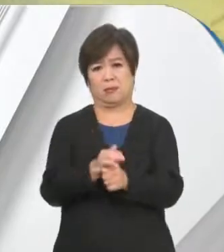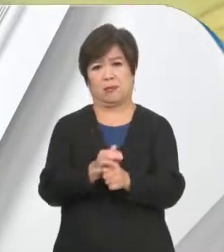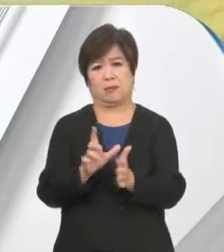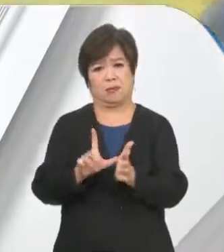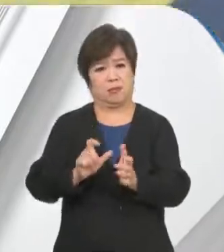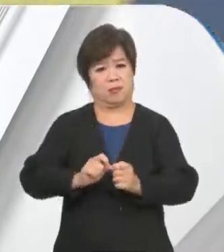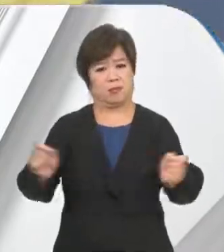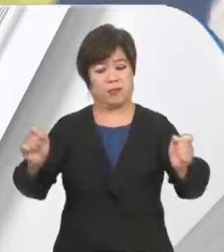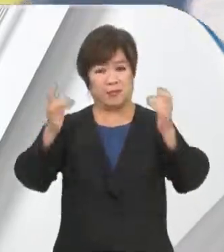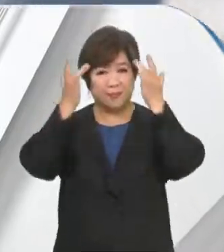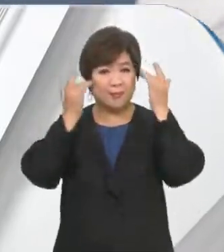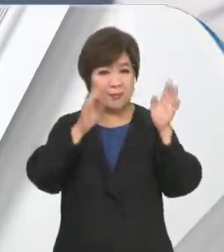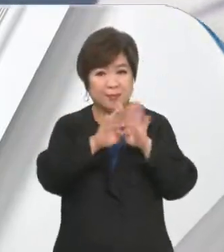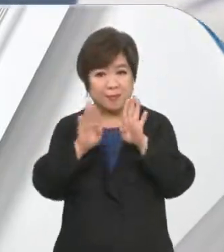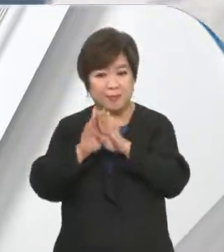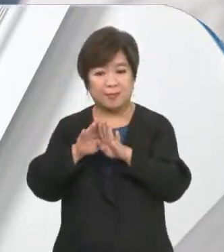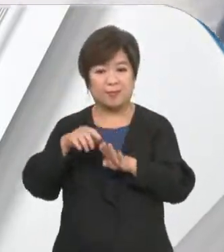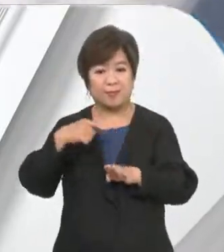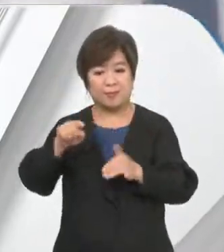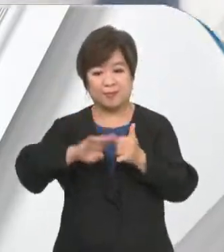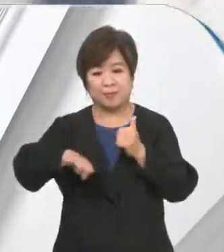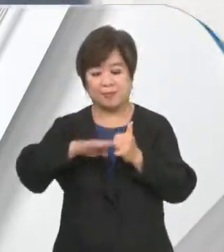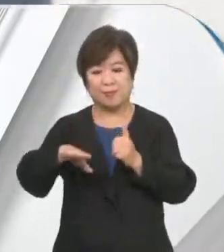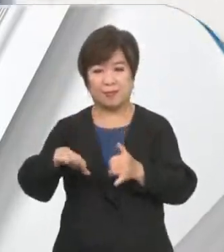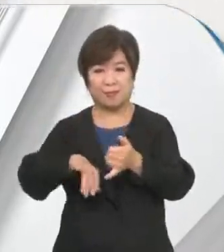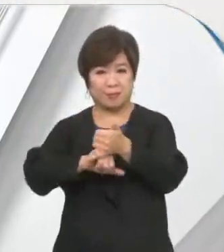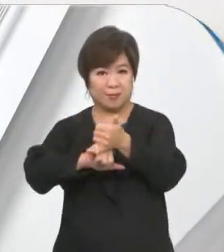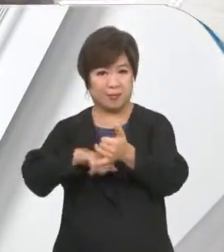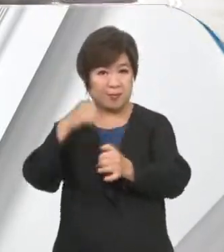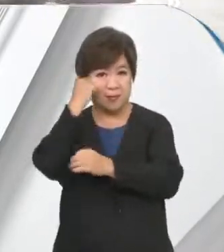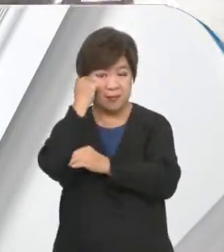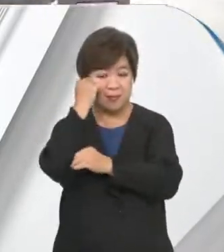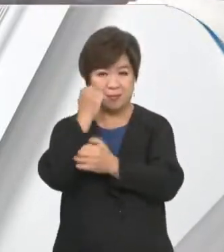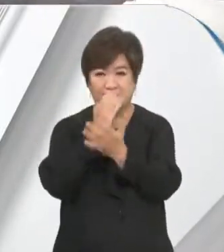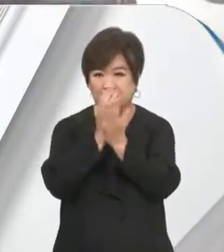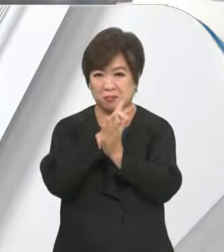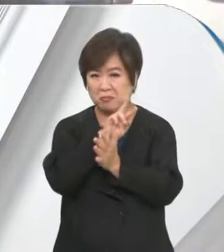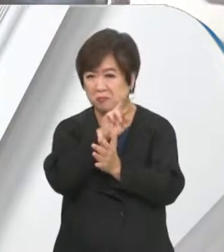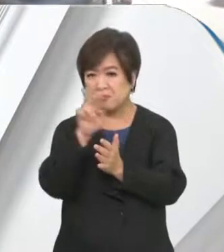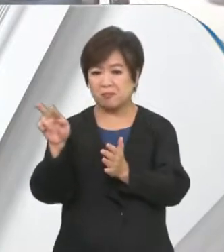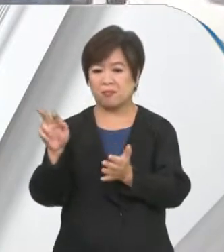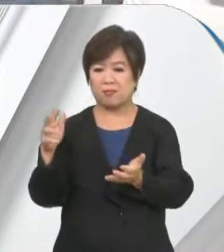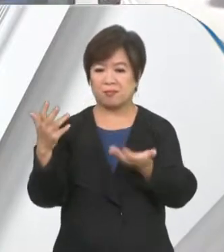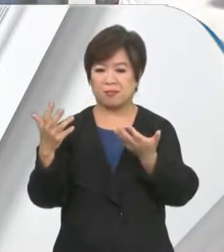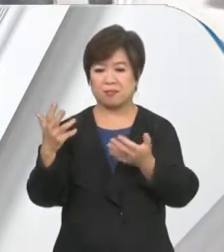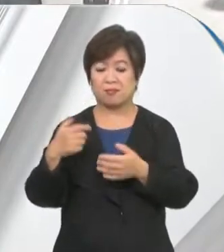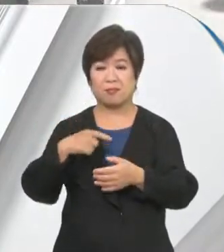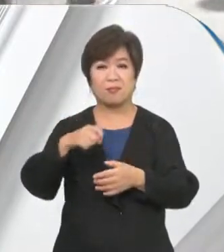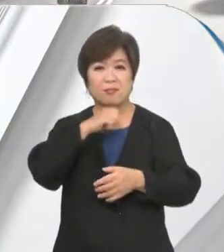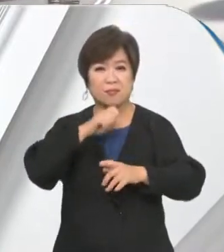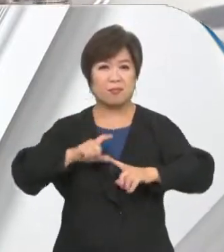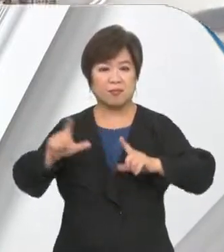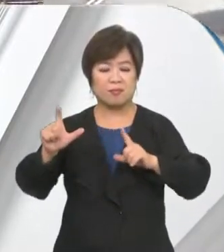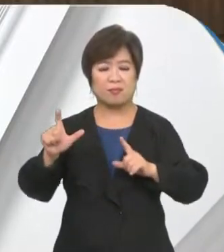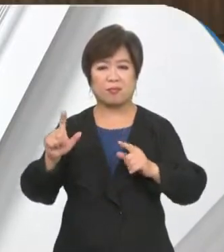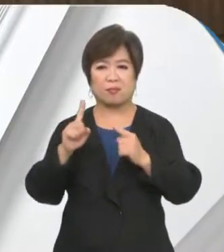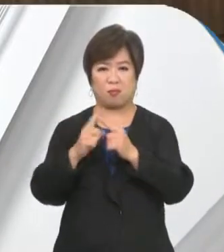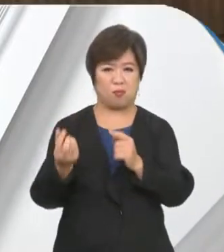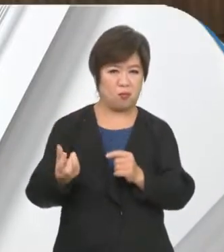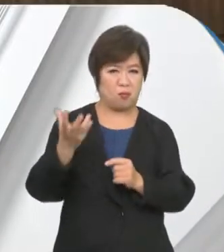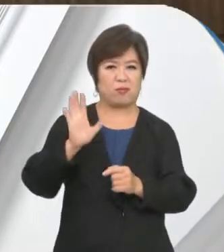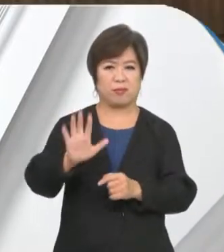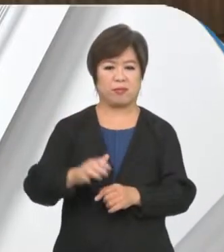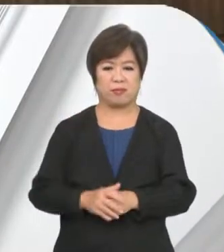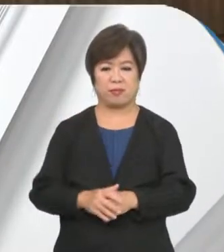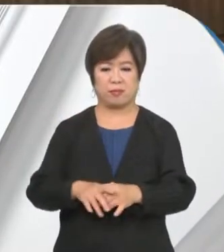援。暑假多的对肯定给饭店还有民宿给订房率来看，有很多屏东观光有疑问。 目前的